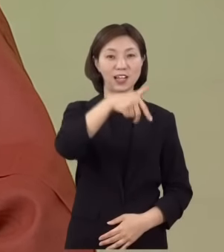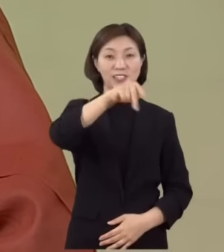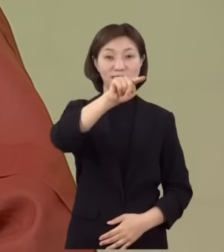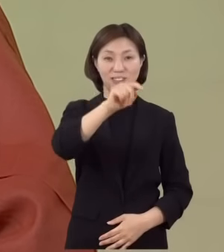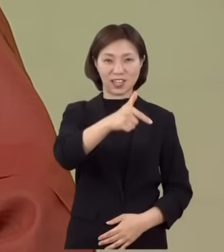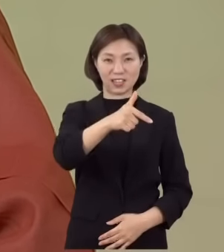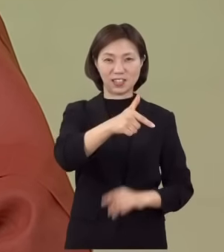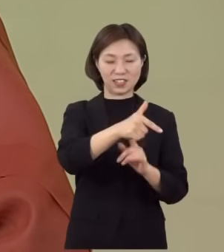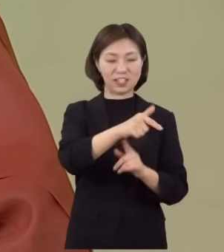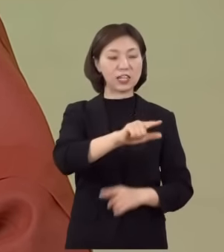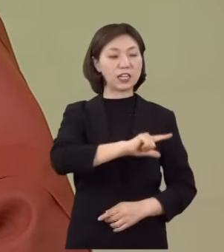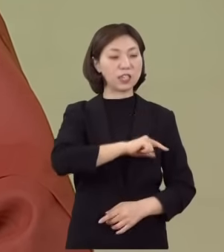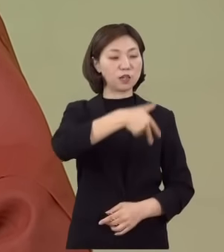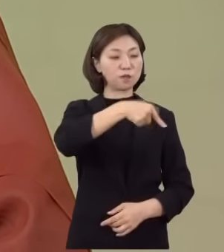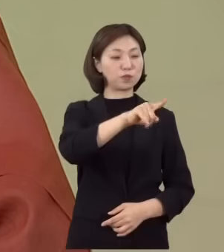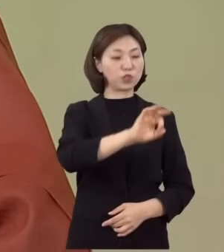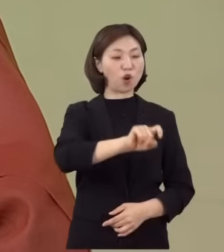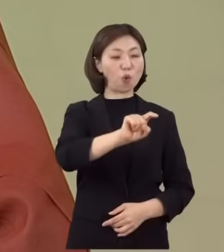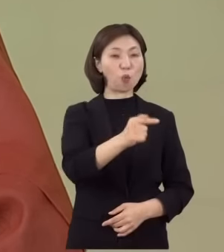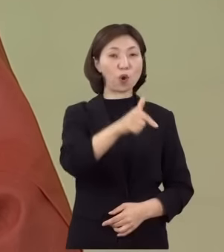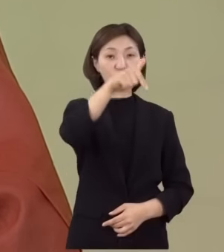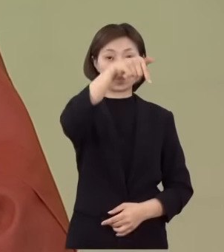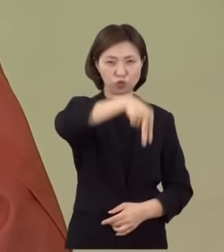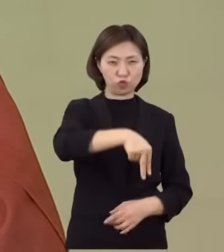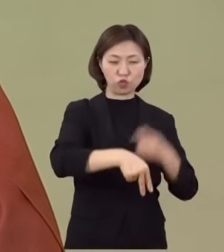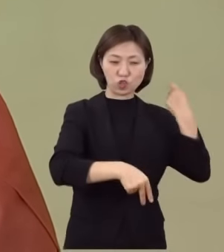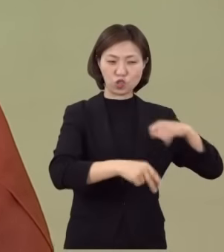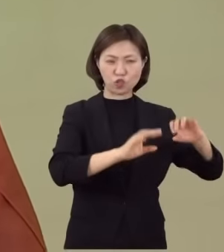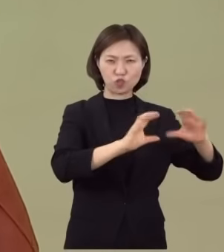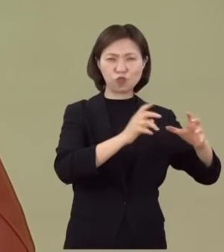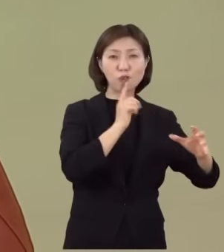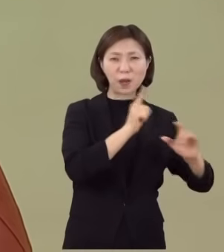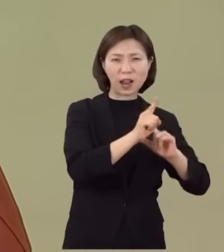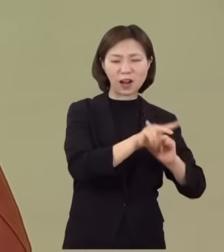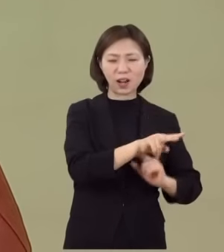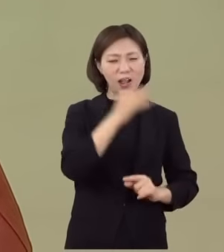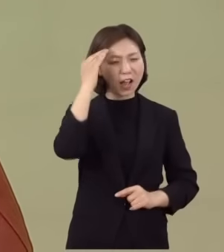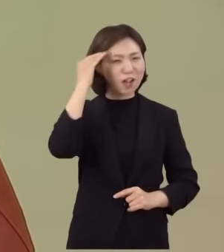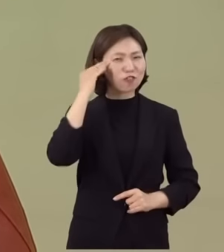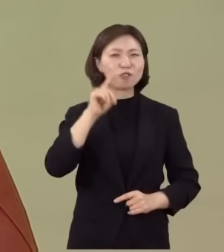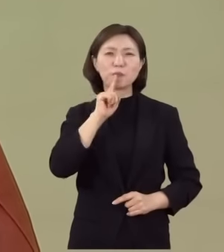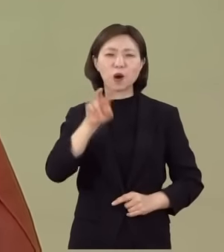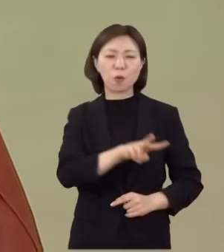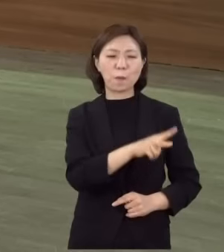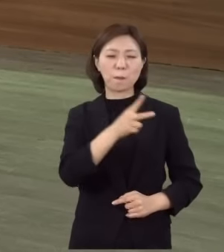각산 정원규 거사님이 번역하신 내용이